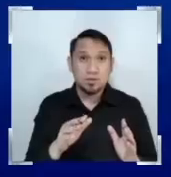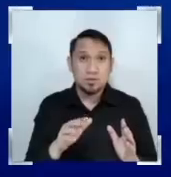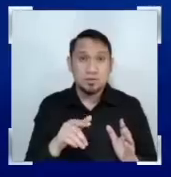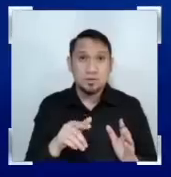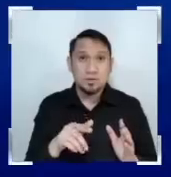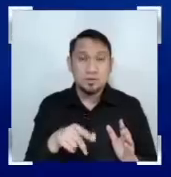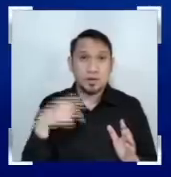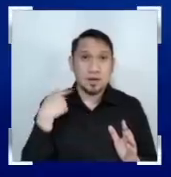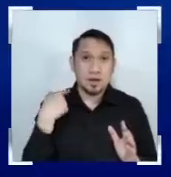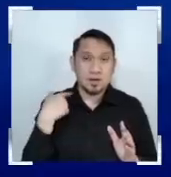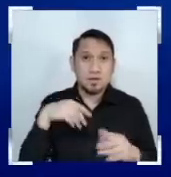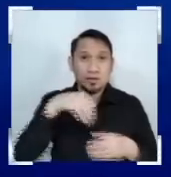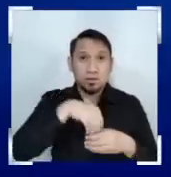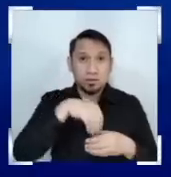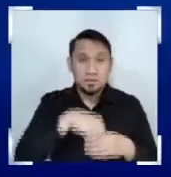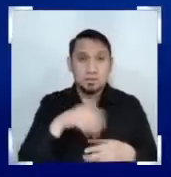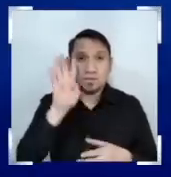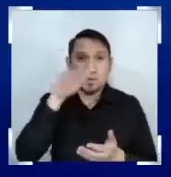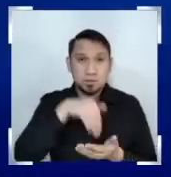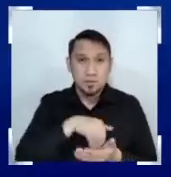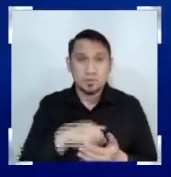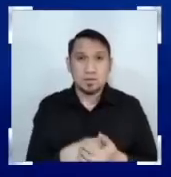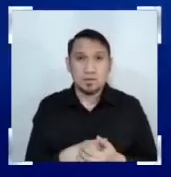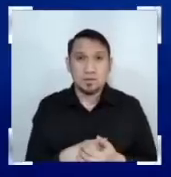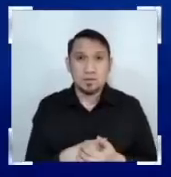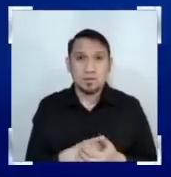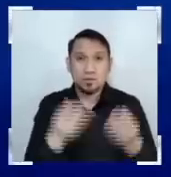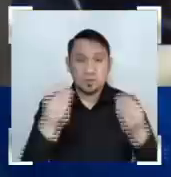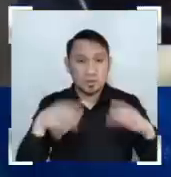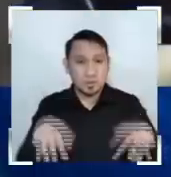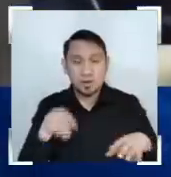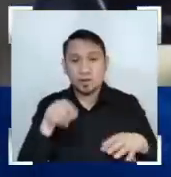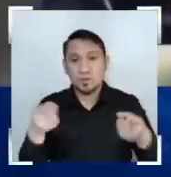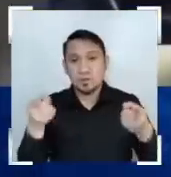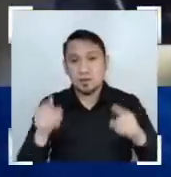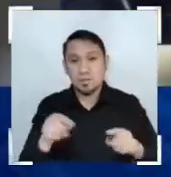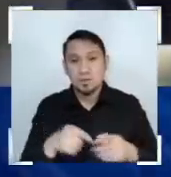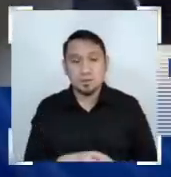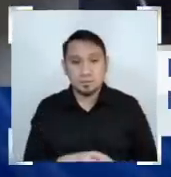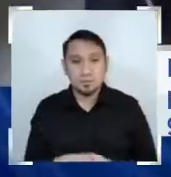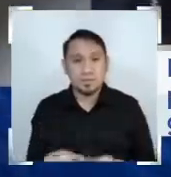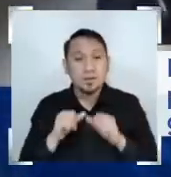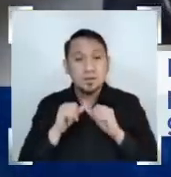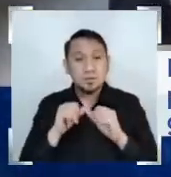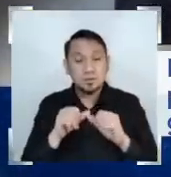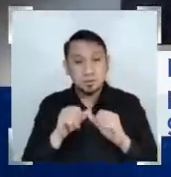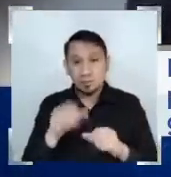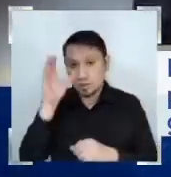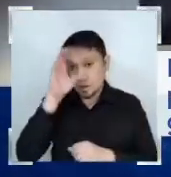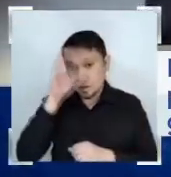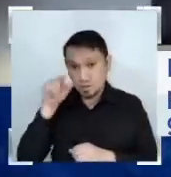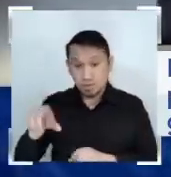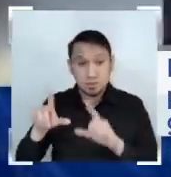amount siya ng 4,000 pesos, sir. Tama na ang mga natula sa atong na crime team. Tuloy ang manhunt operation laban sa suspect na